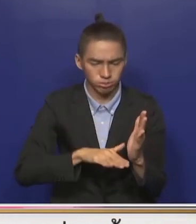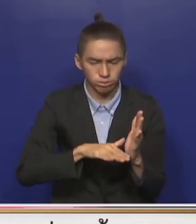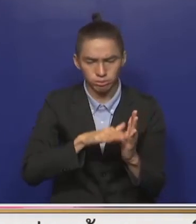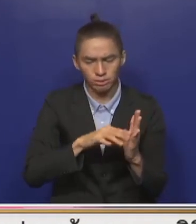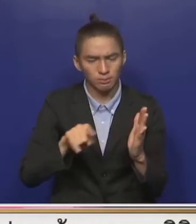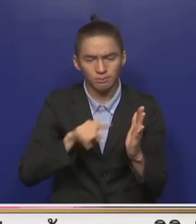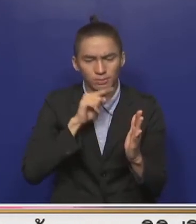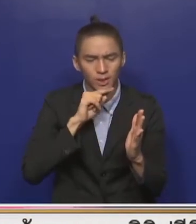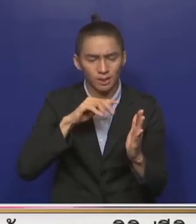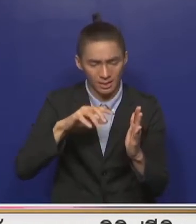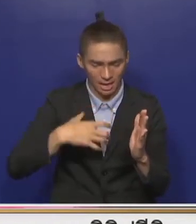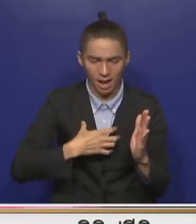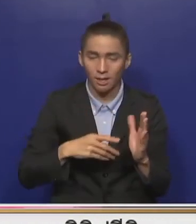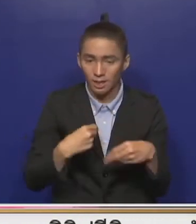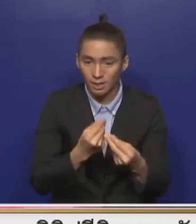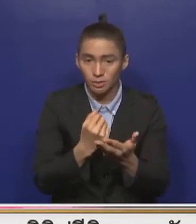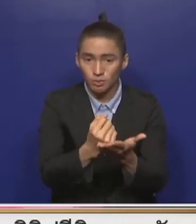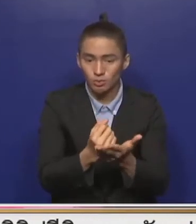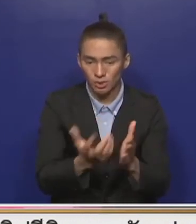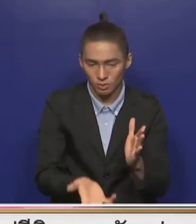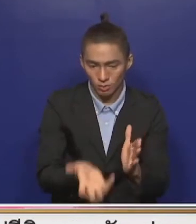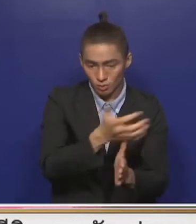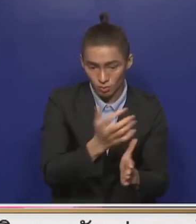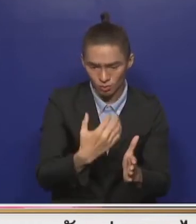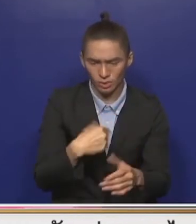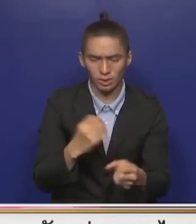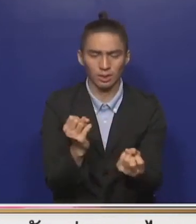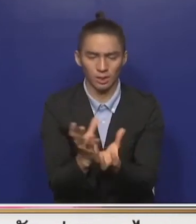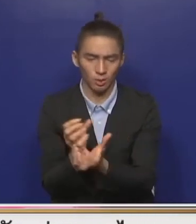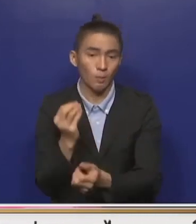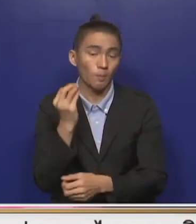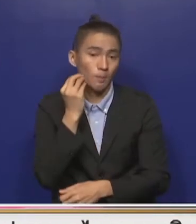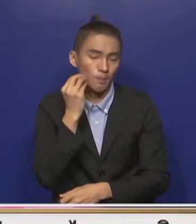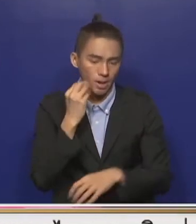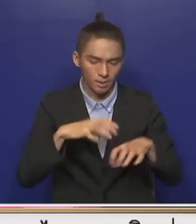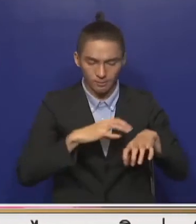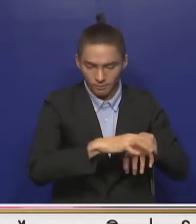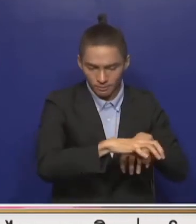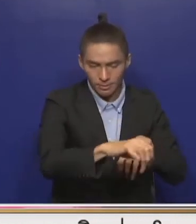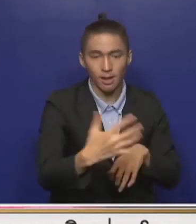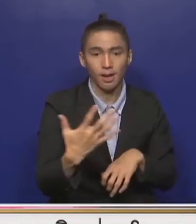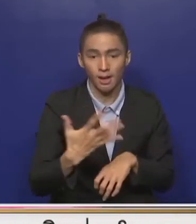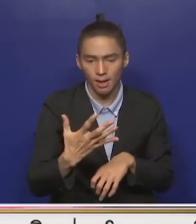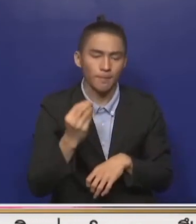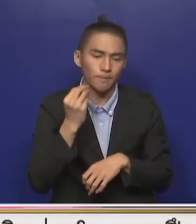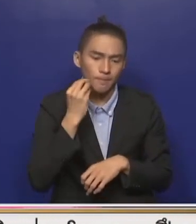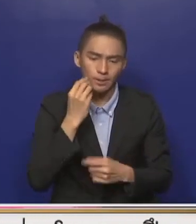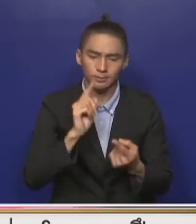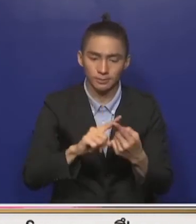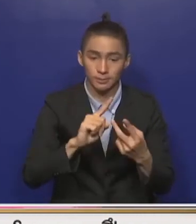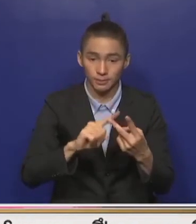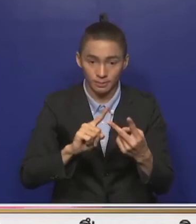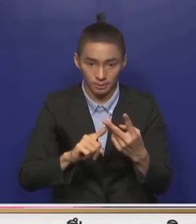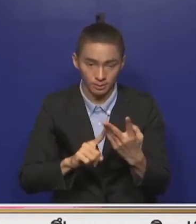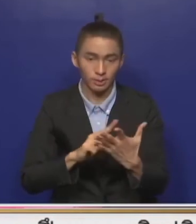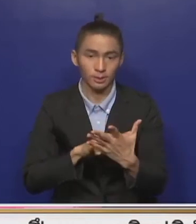ต่อการทำเกษตรซึ่งส่งผลกระทบต่อ 5หมู่บ้านได้แก่บ้านหนองม่วงบ้านซับมงคลบ้านโนนหัวช้างบ้านโนนทอง